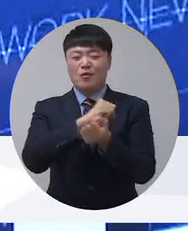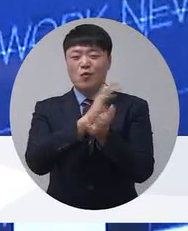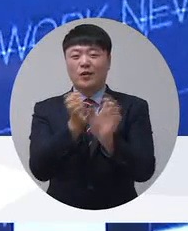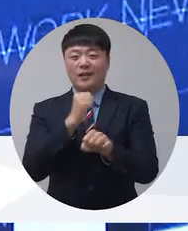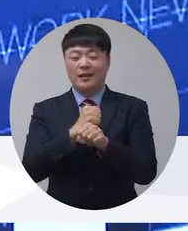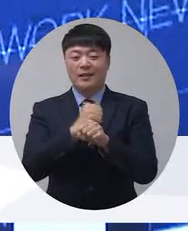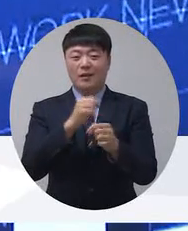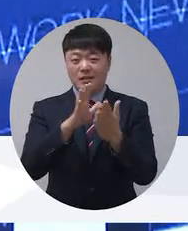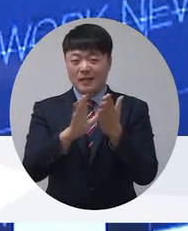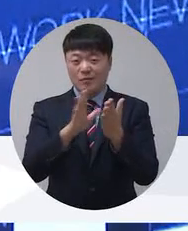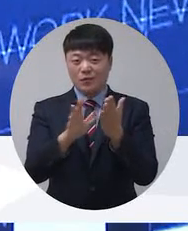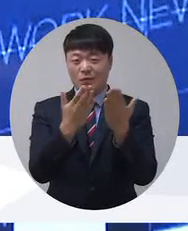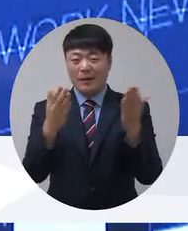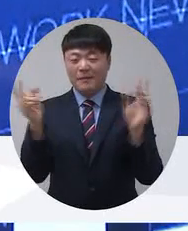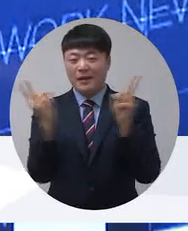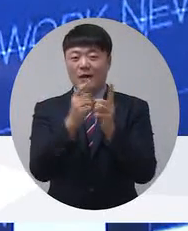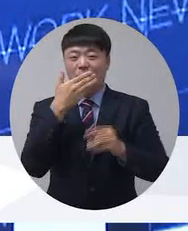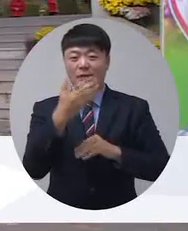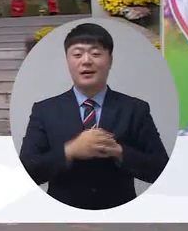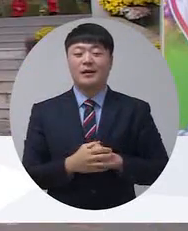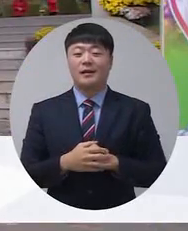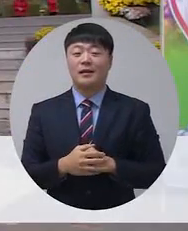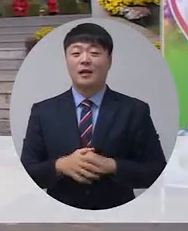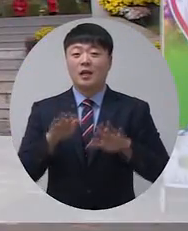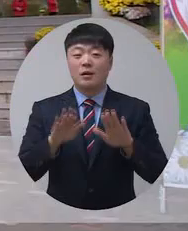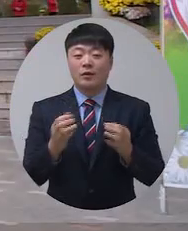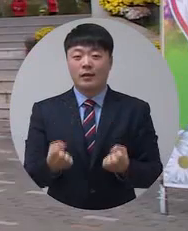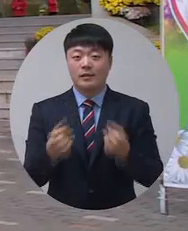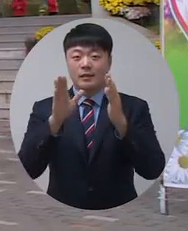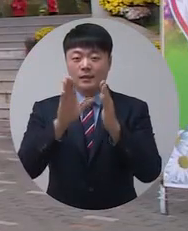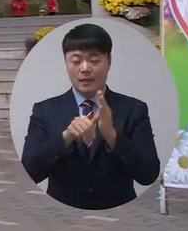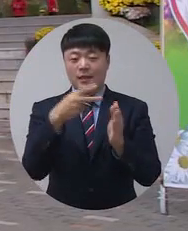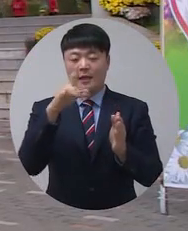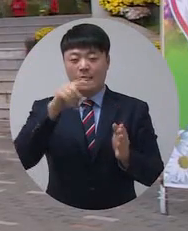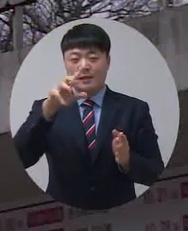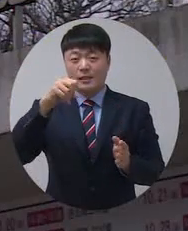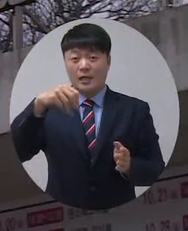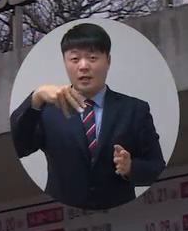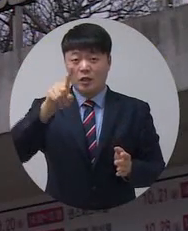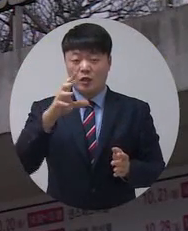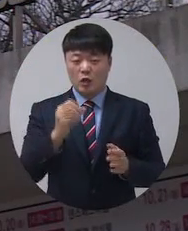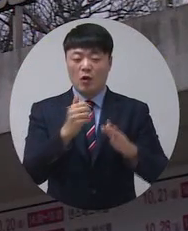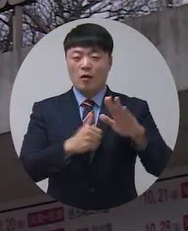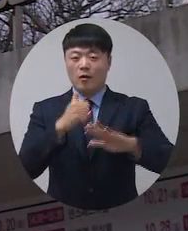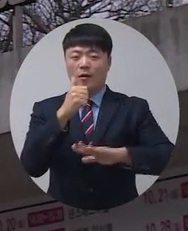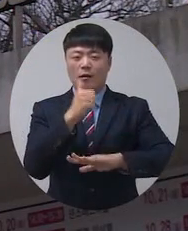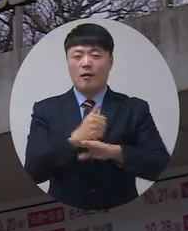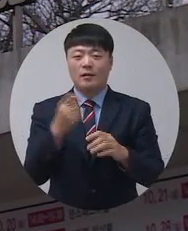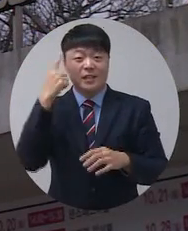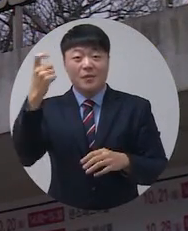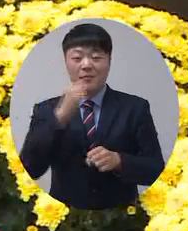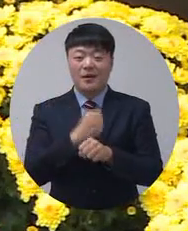국화 작품들을 만나볼 수 있습니다. 이번 행사는 대장경 세계문화축전의 성공적인 개최를